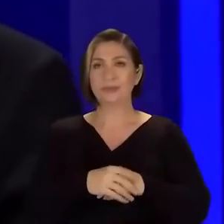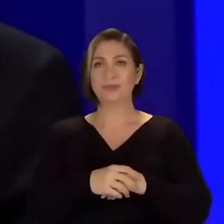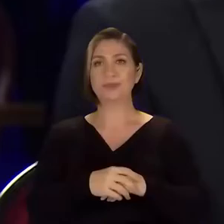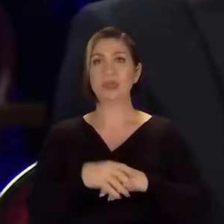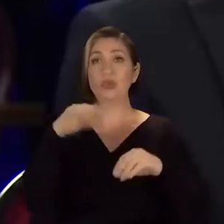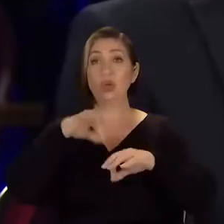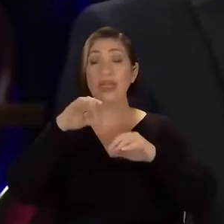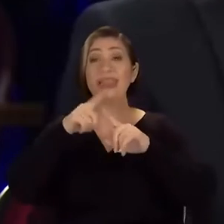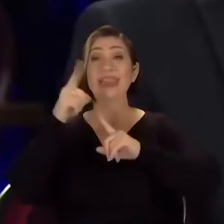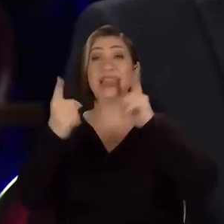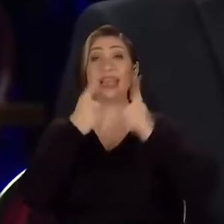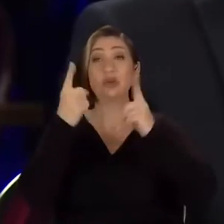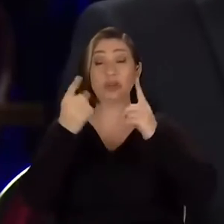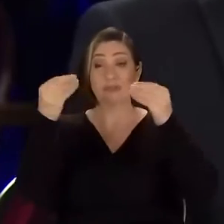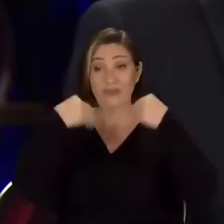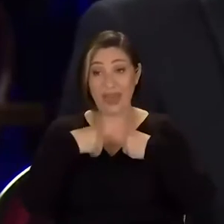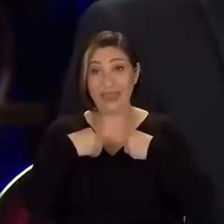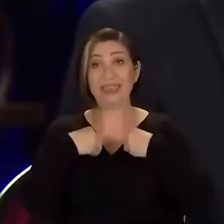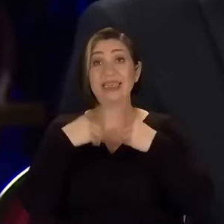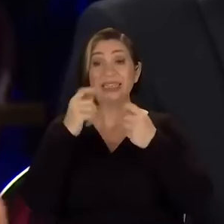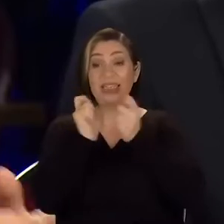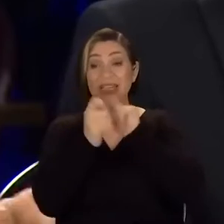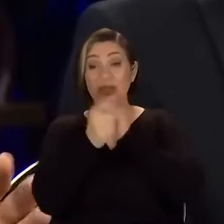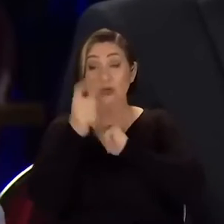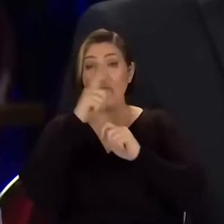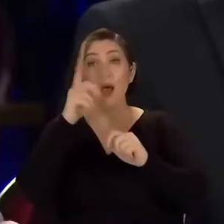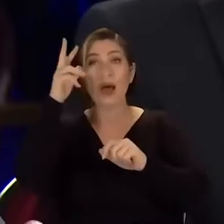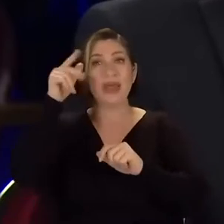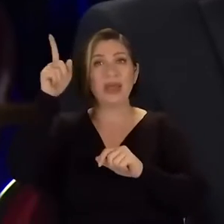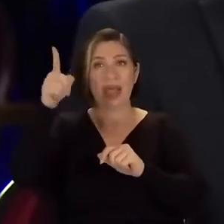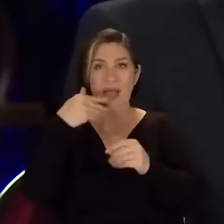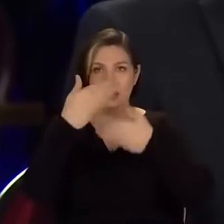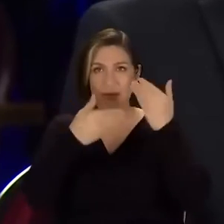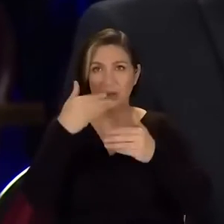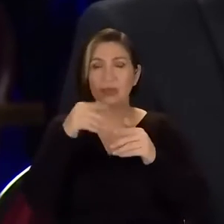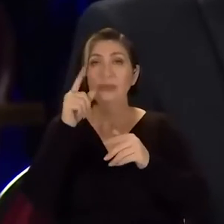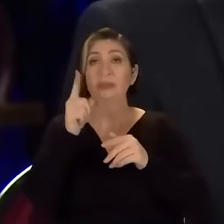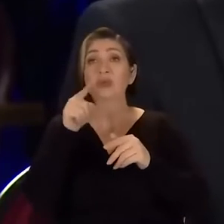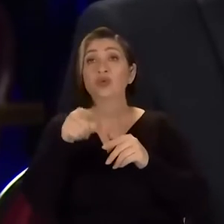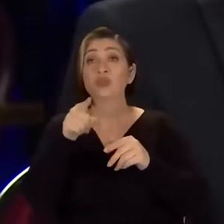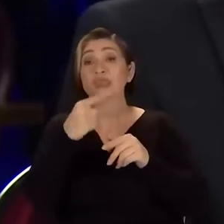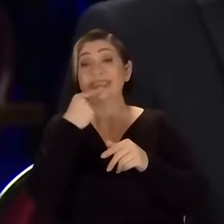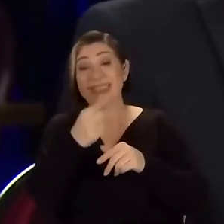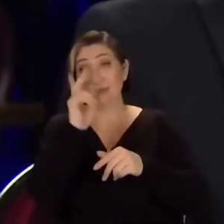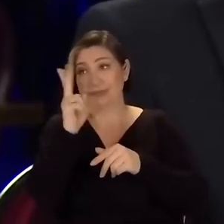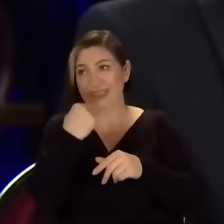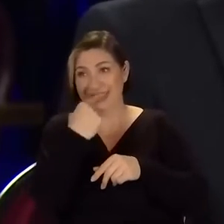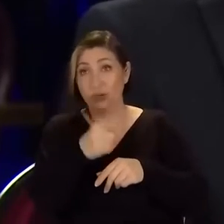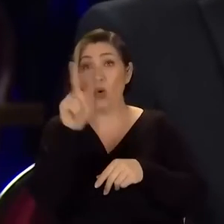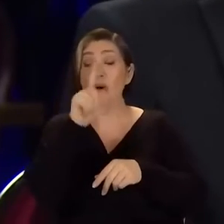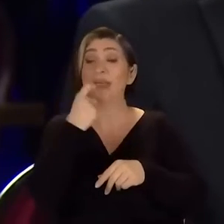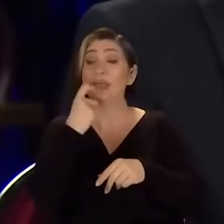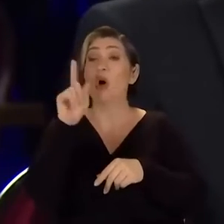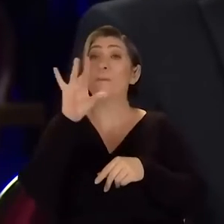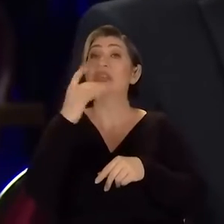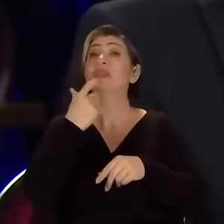anda teknolojinin getirdiği az hissedilen değişikliklerden bir tanesi. Amerika üzerinden gideceğim. De şu, bu dediğiniz mesela 10